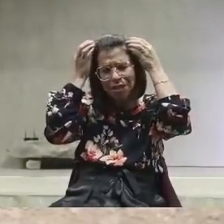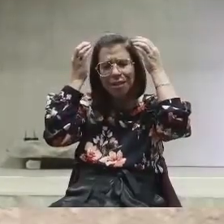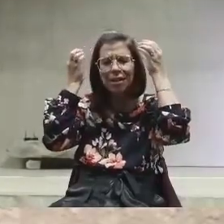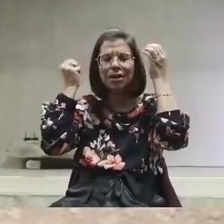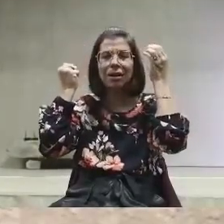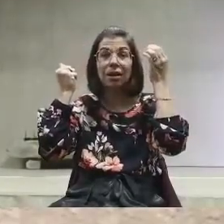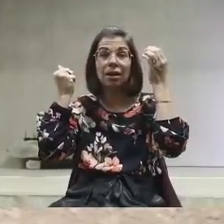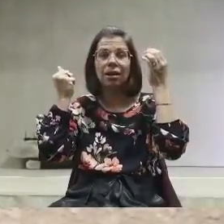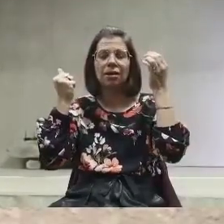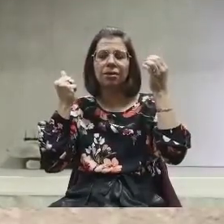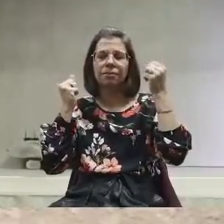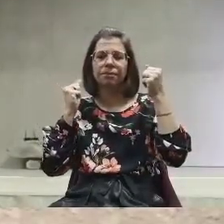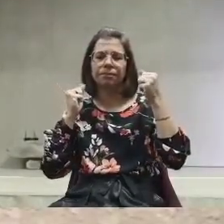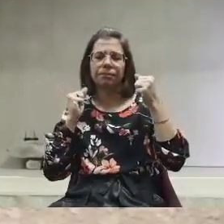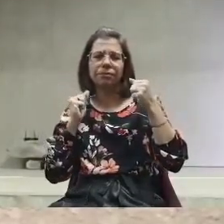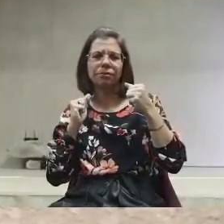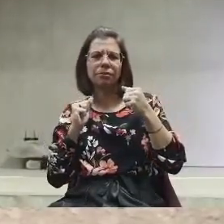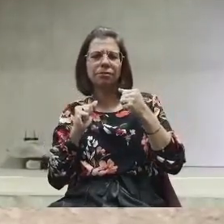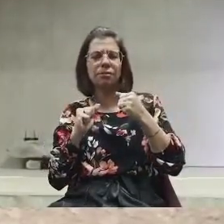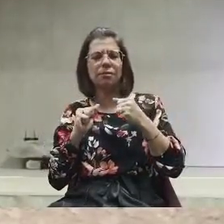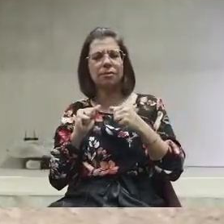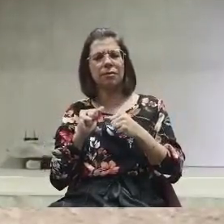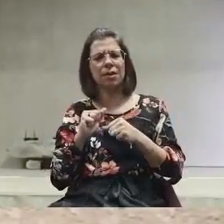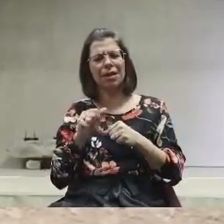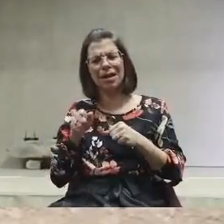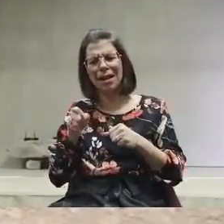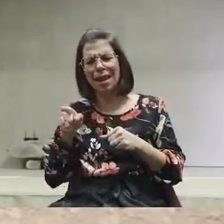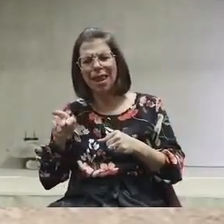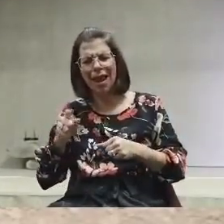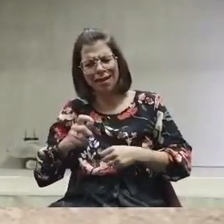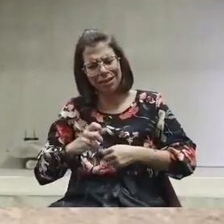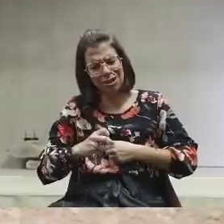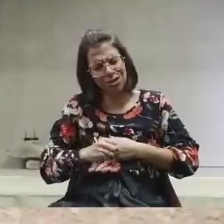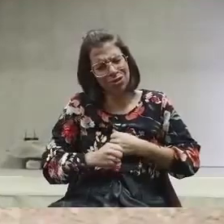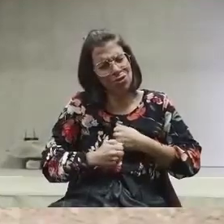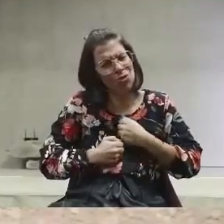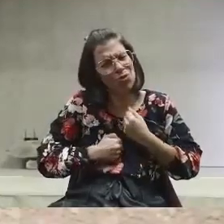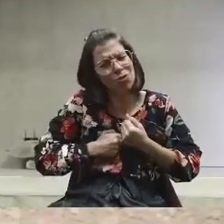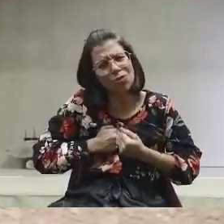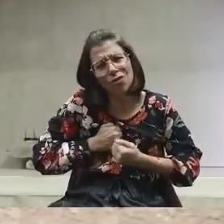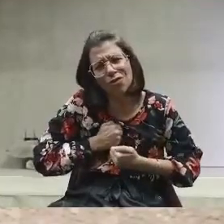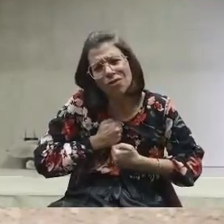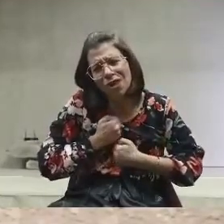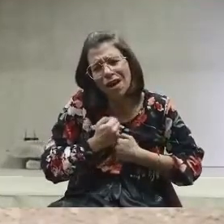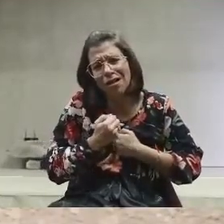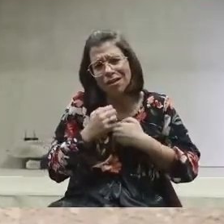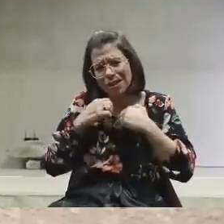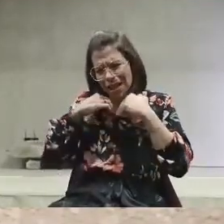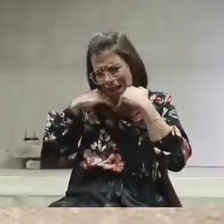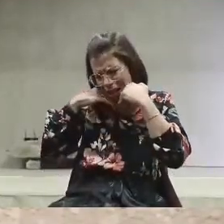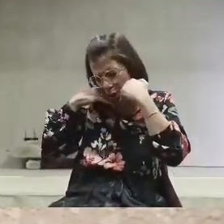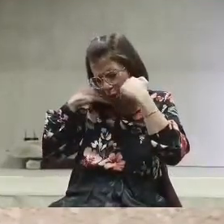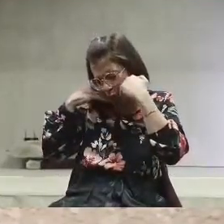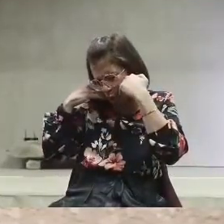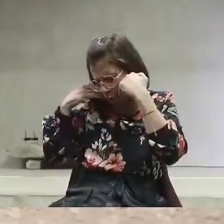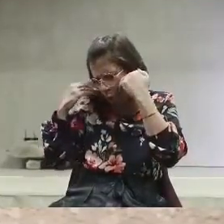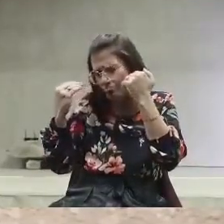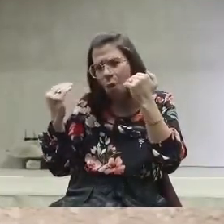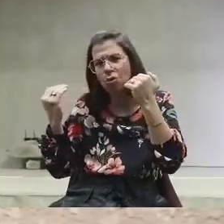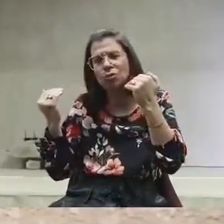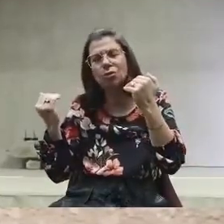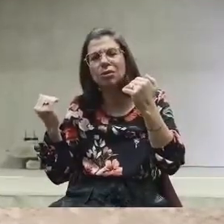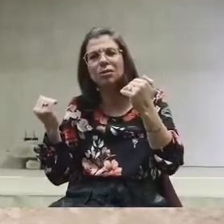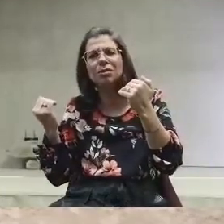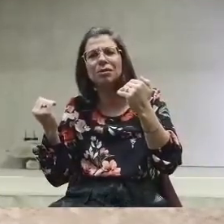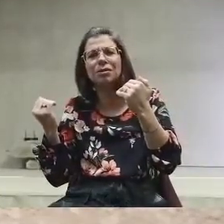Il a agonisé, il a connu cette angoisse, et il a connu la honte, il a connu